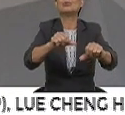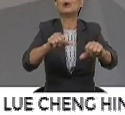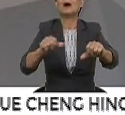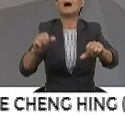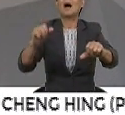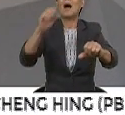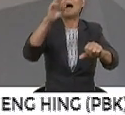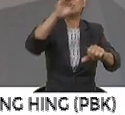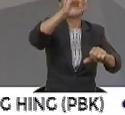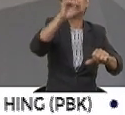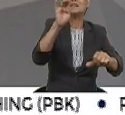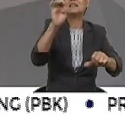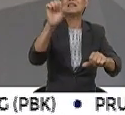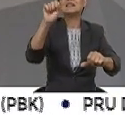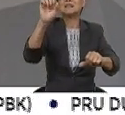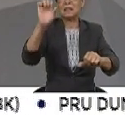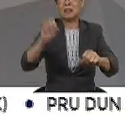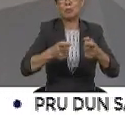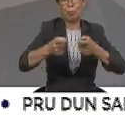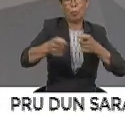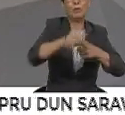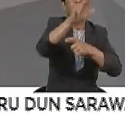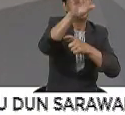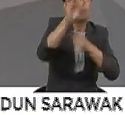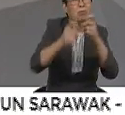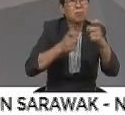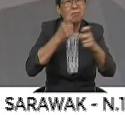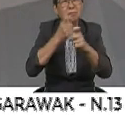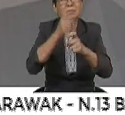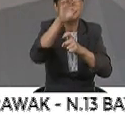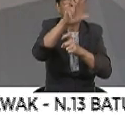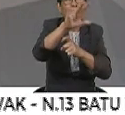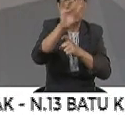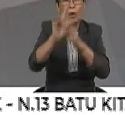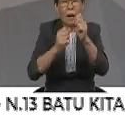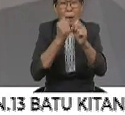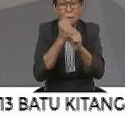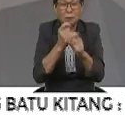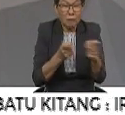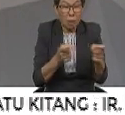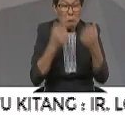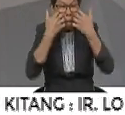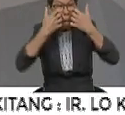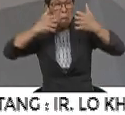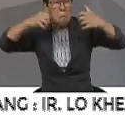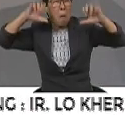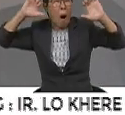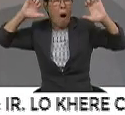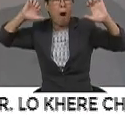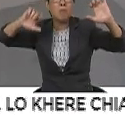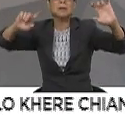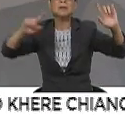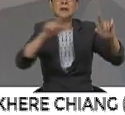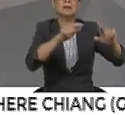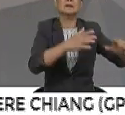memegang tampuk pemerintahan di kawasan berkenaan selama 38 tahun dan juga beliau adalah seorang yang berkaliber juga sering mendengar